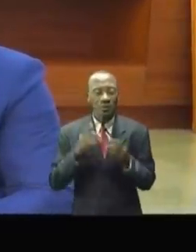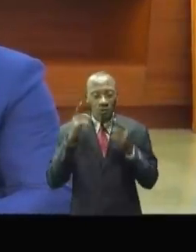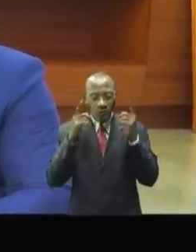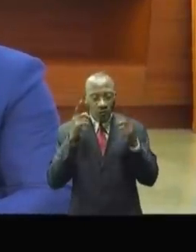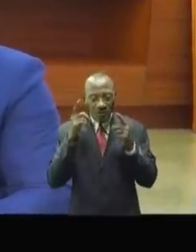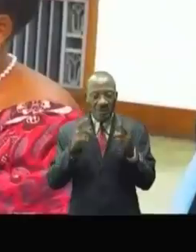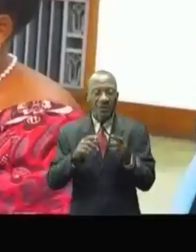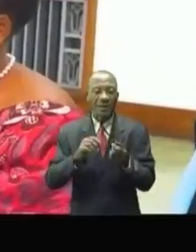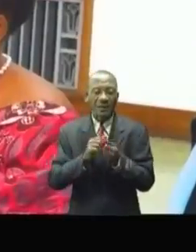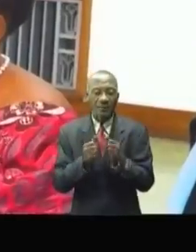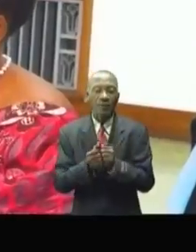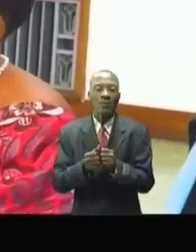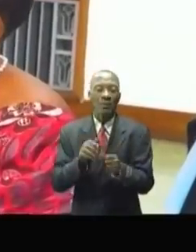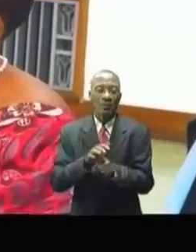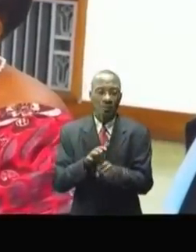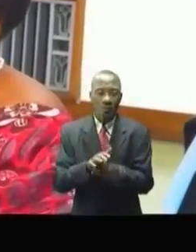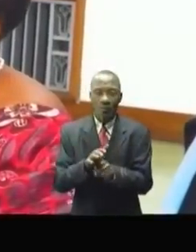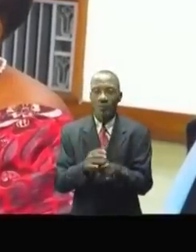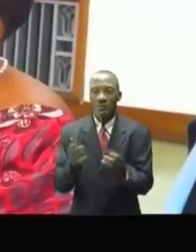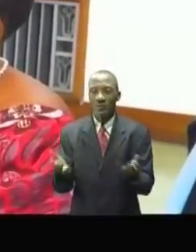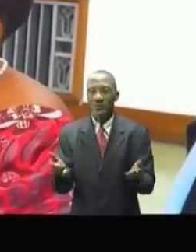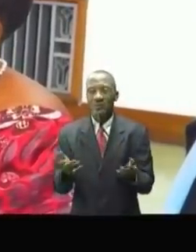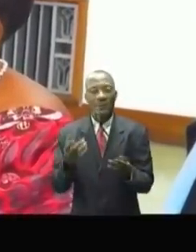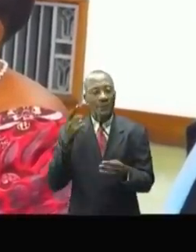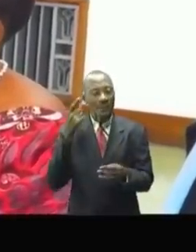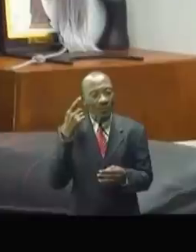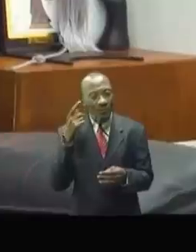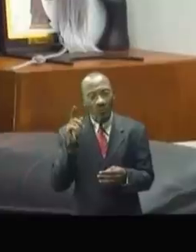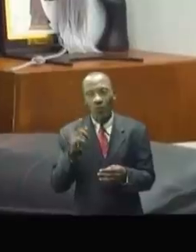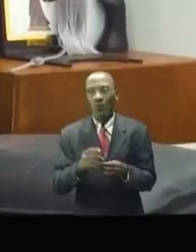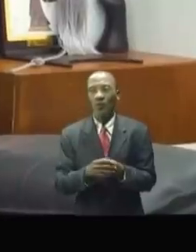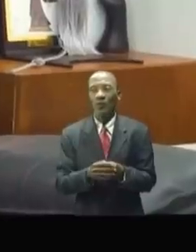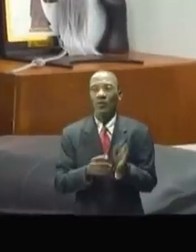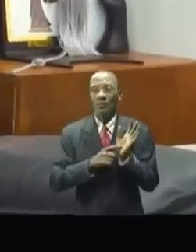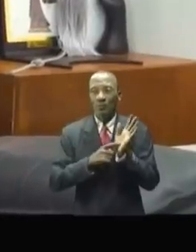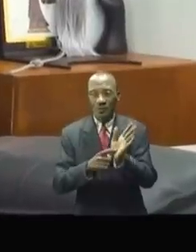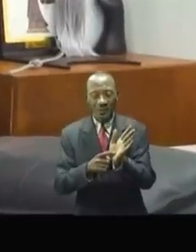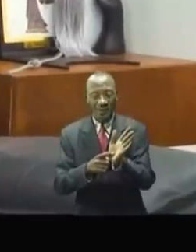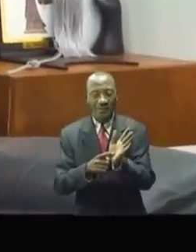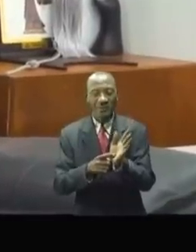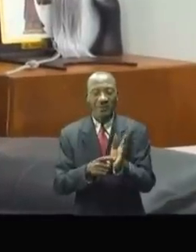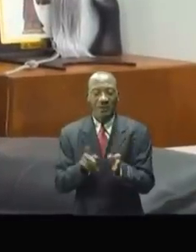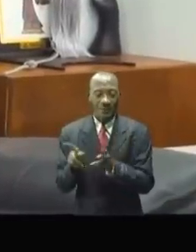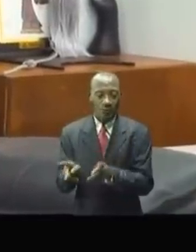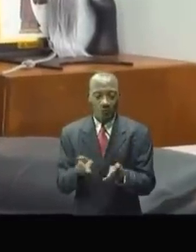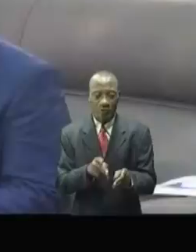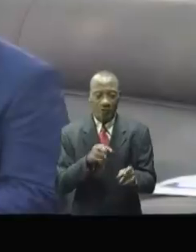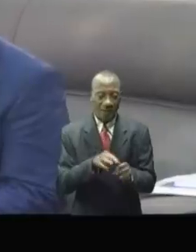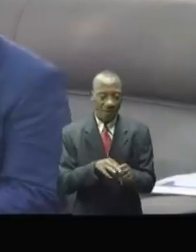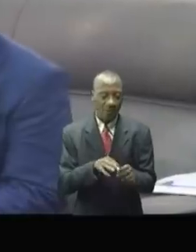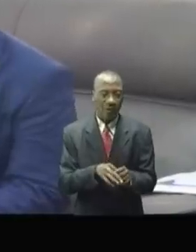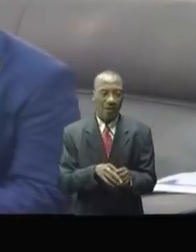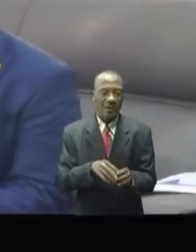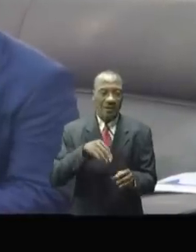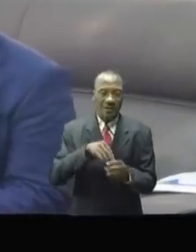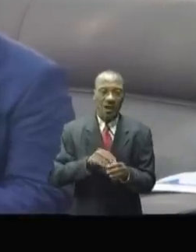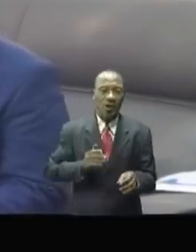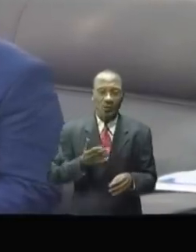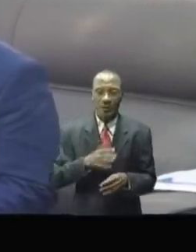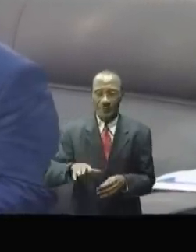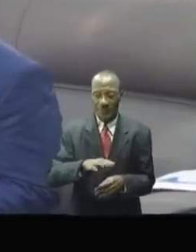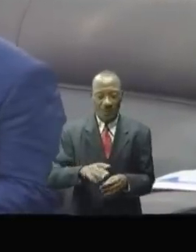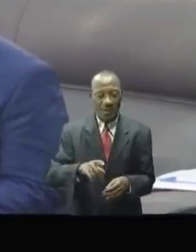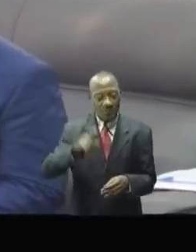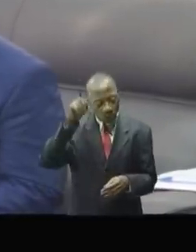votait le projet de loi sur la répartition de sièges dans les circonscriptions électorales. Cette importante loi, approuvée par les deux chambres